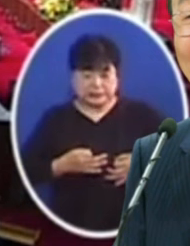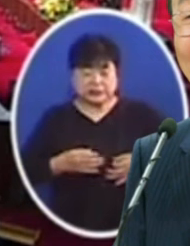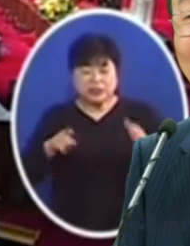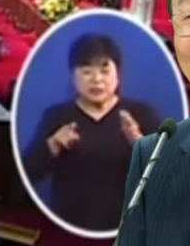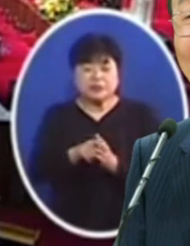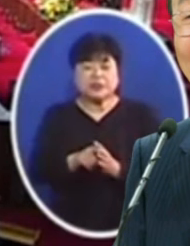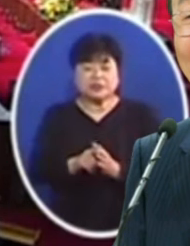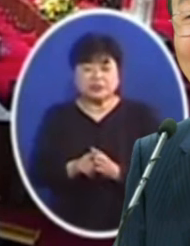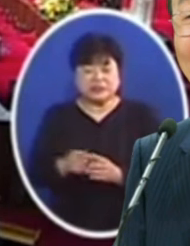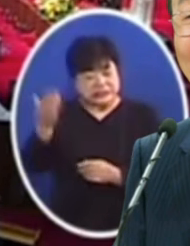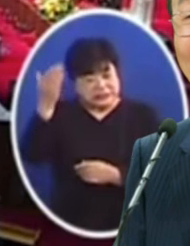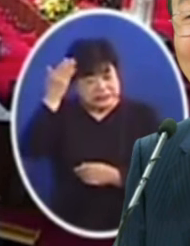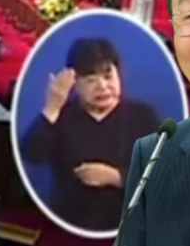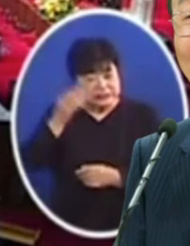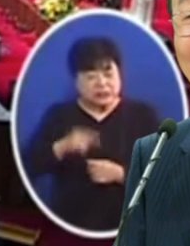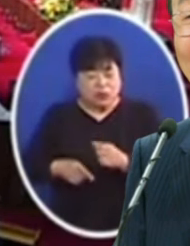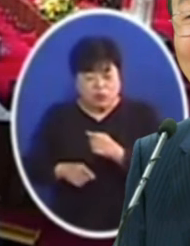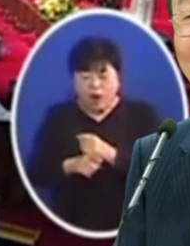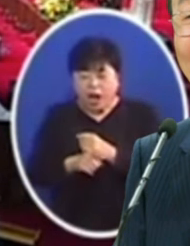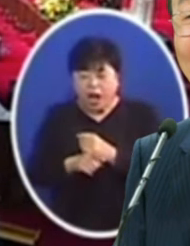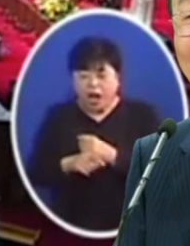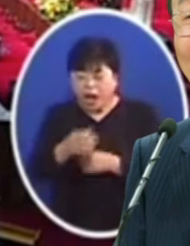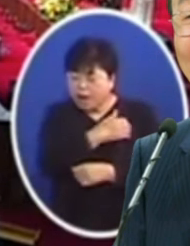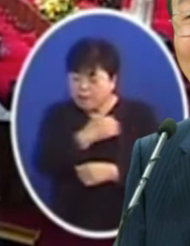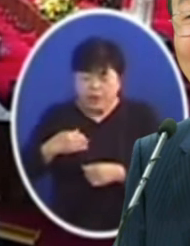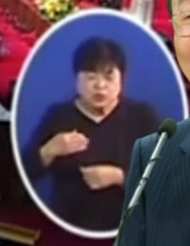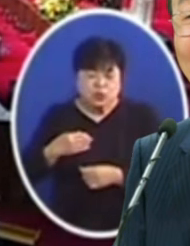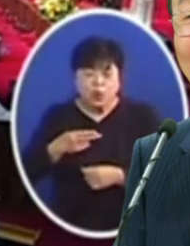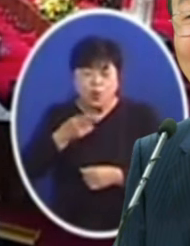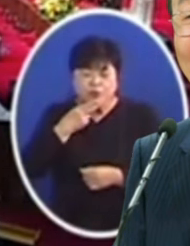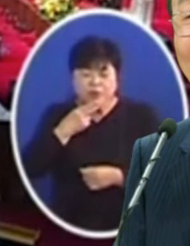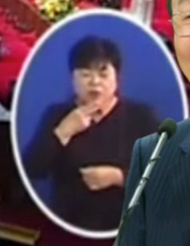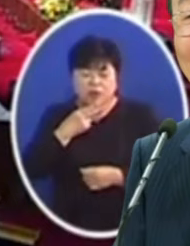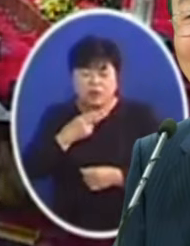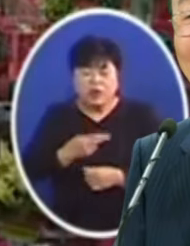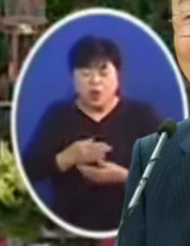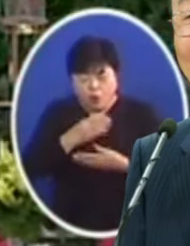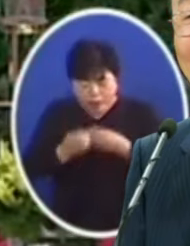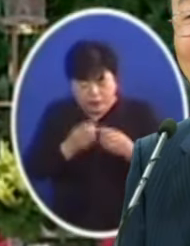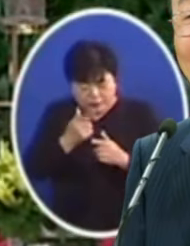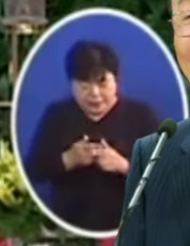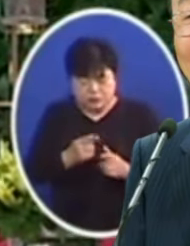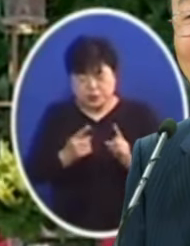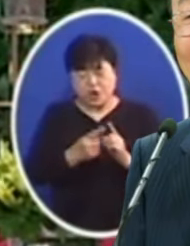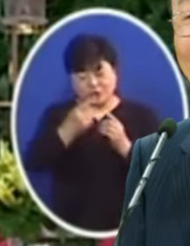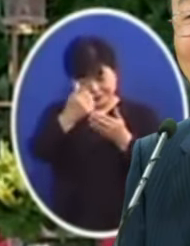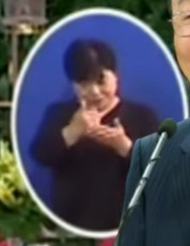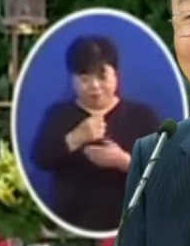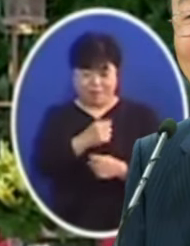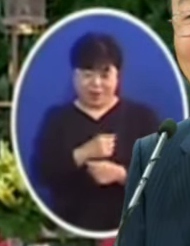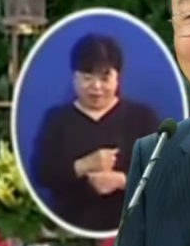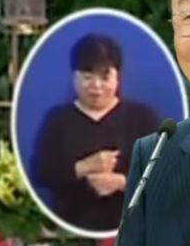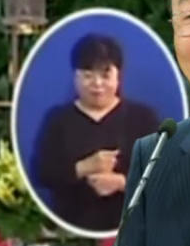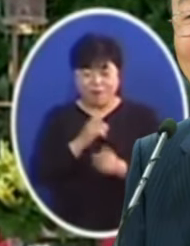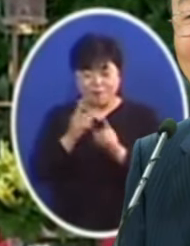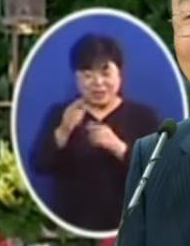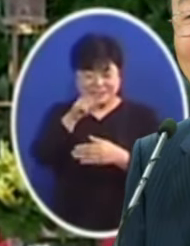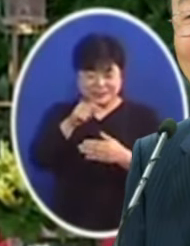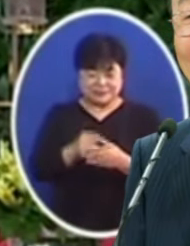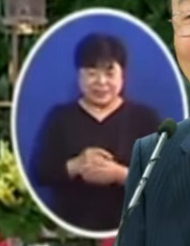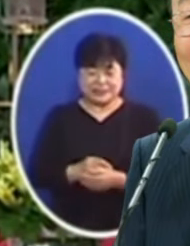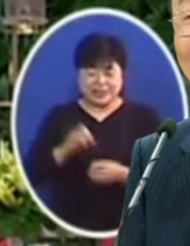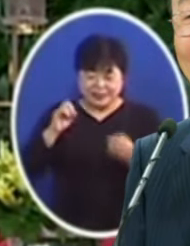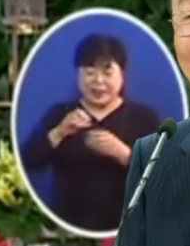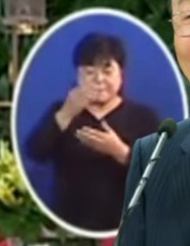지식과 과학에 결코 만족한 답을 얻지 못하는 것을 알아서 회개하고 예수님을 영접하고 말씀 안에서